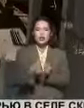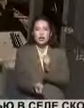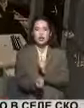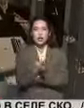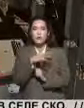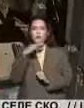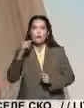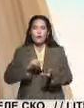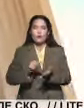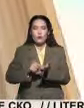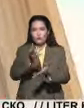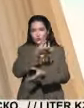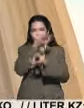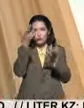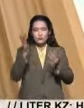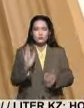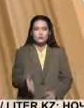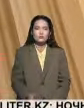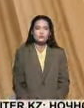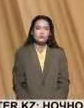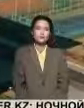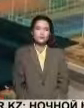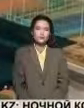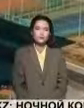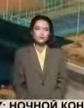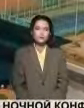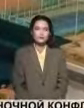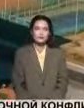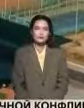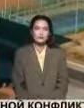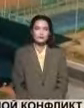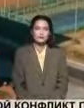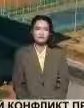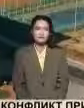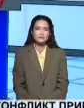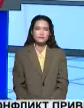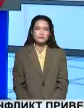новых объектов культуры. Татьяна Рудометова, Алтынбек Кабделов, Астана Таймс из Уральска.